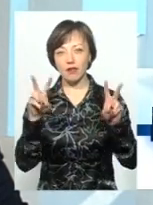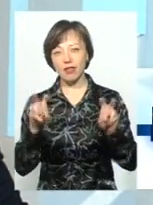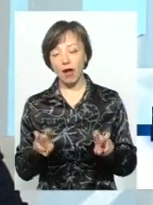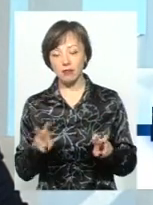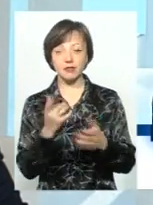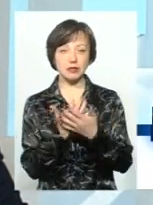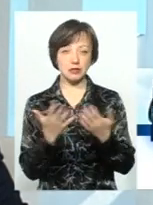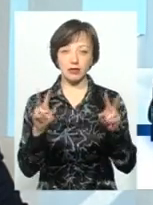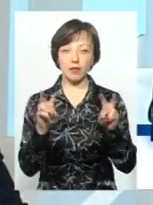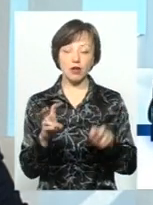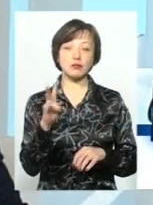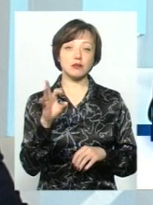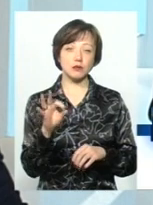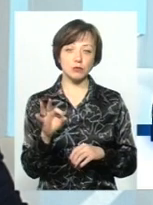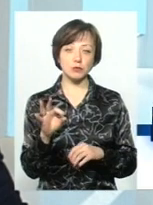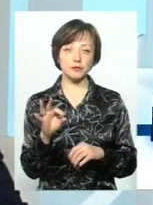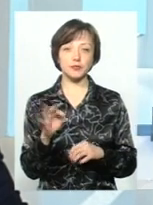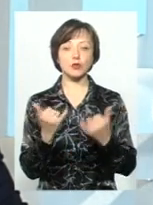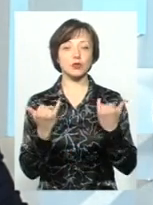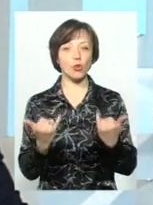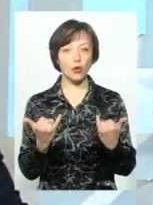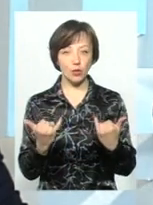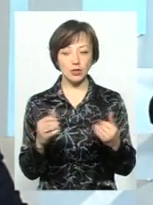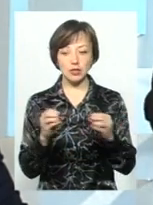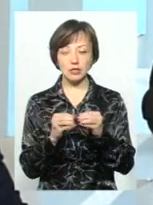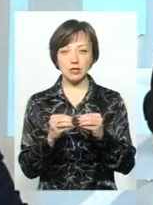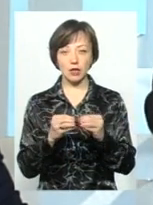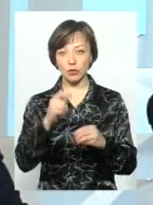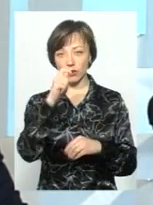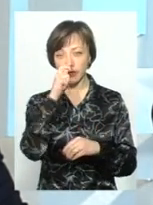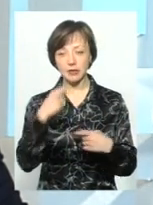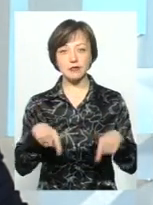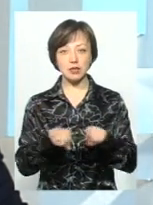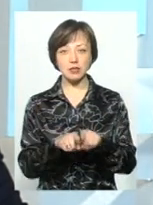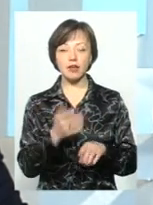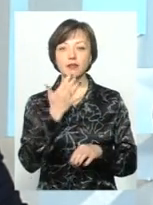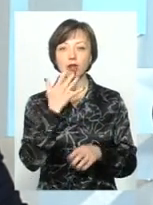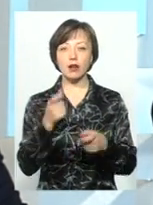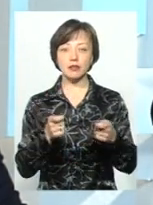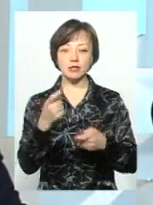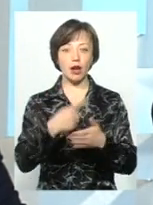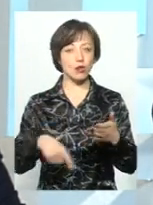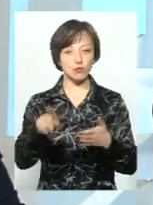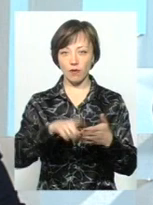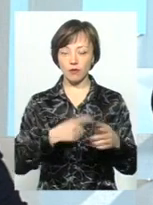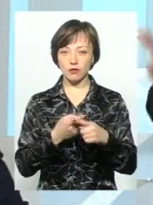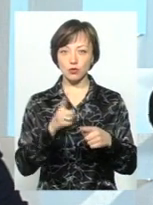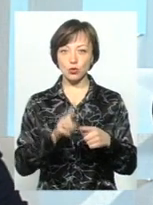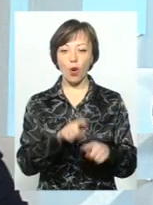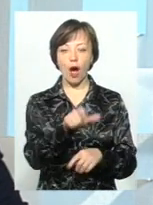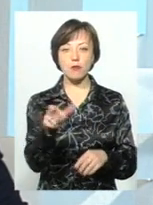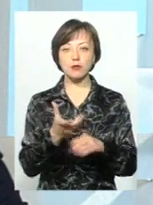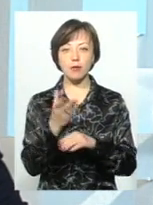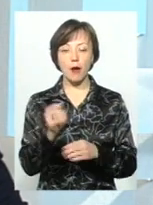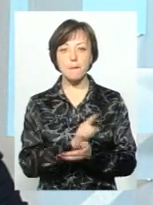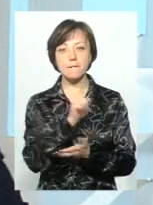сказати. Її, звичайно, сьогодні, 10 квітня, все ж таки національний регулятор скасував цю абонентську плату, яка мала